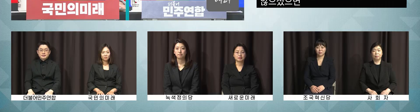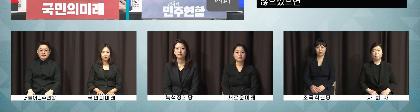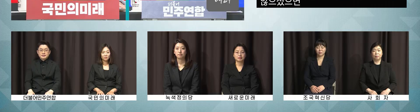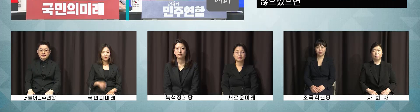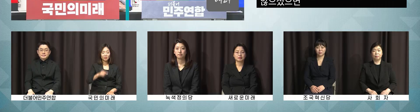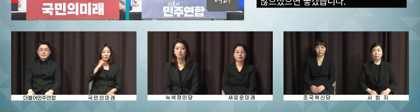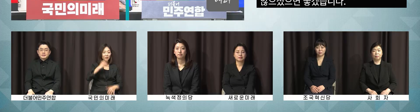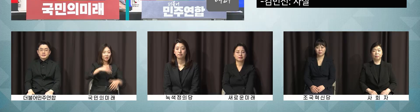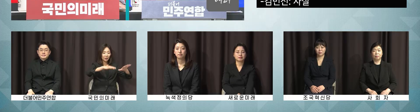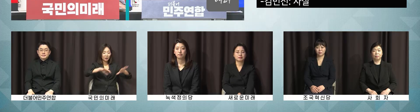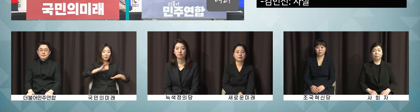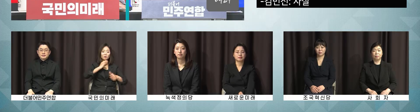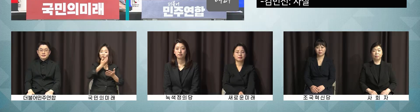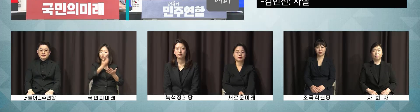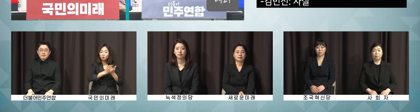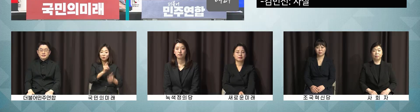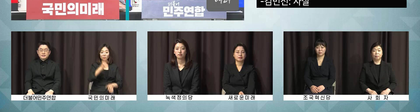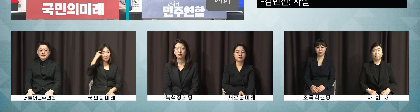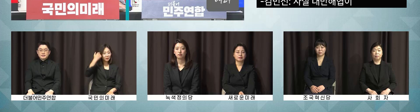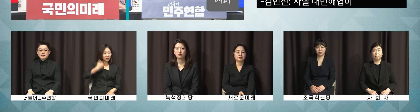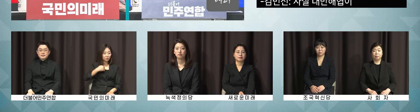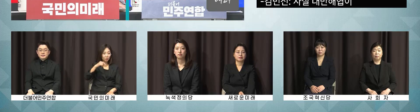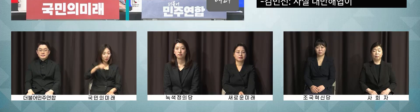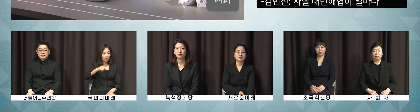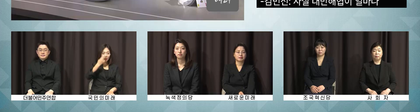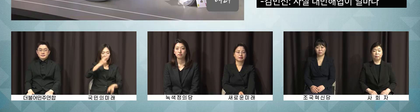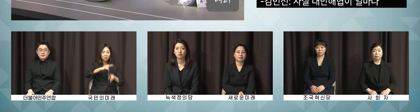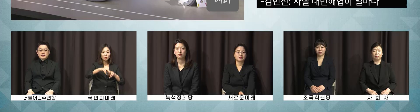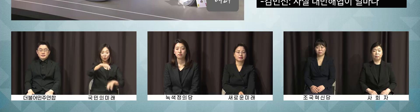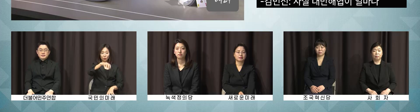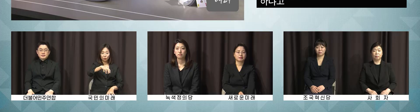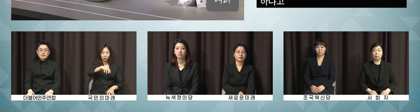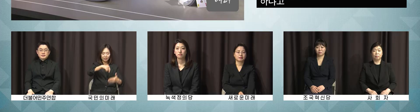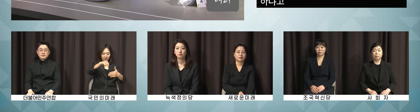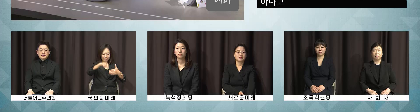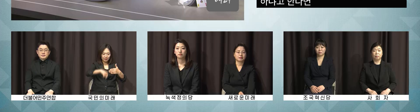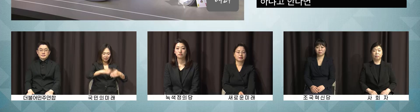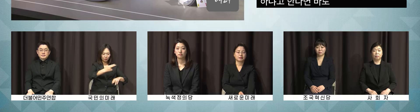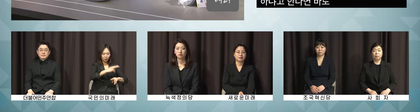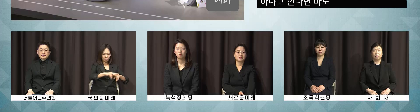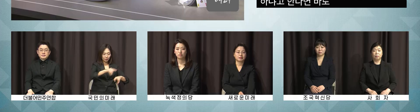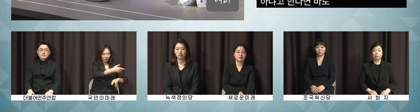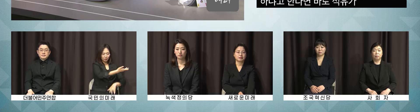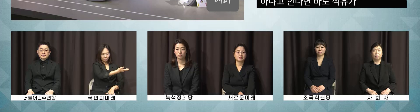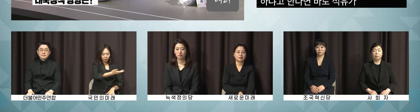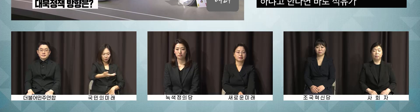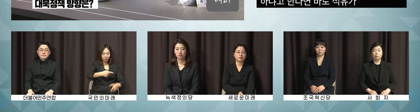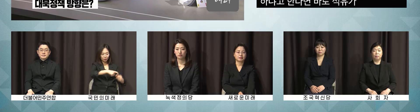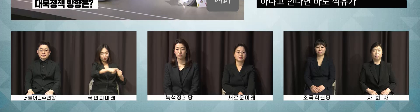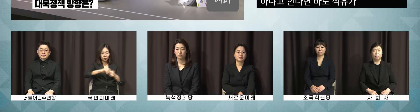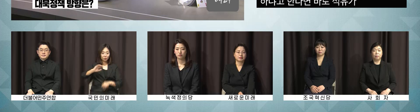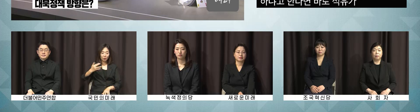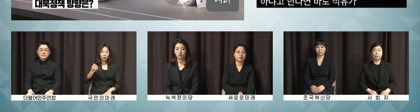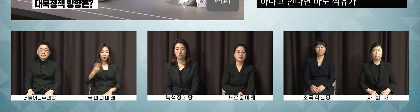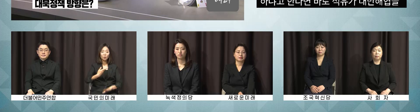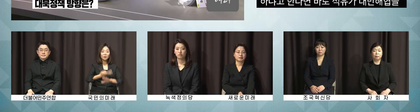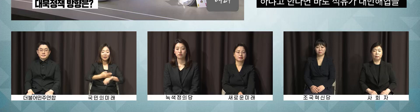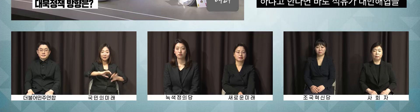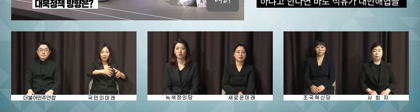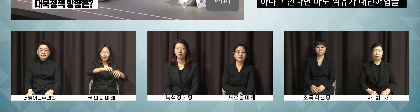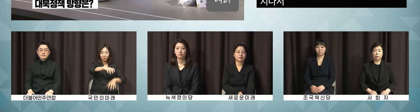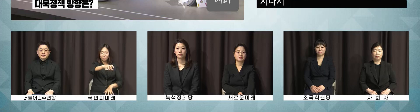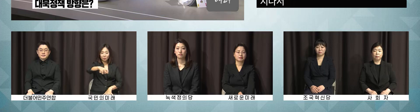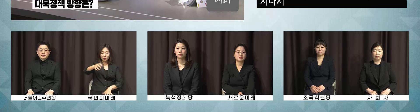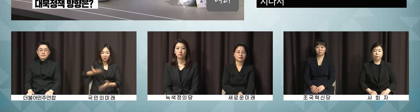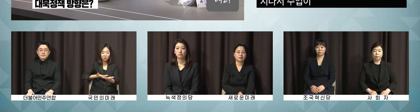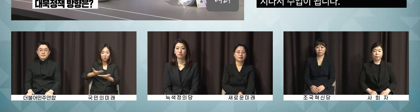대만 해협이 얼마나 중요하냐라고 한다면 바로 석유가 이 대만 해협을 지나서 수입이 됩니다. 뿐만 아니라 동남아로 가는